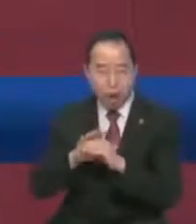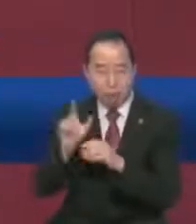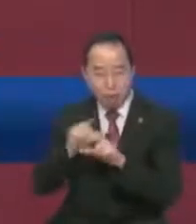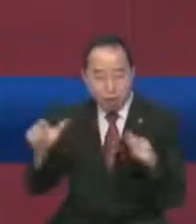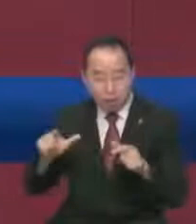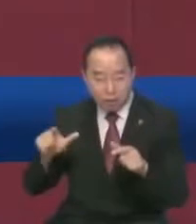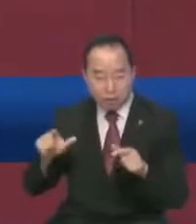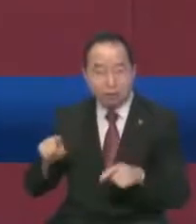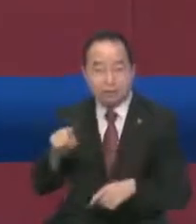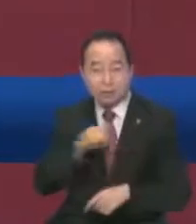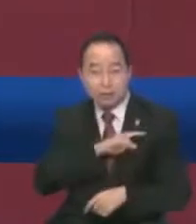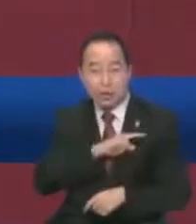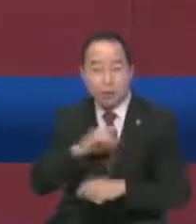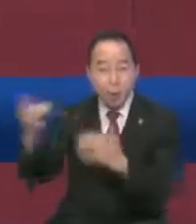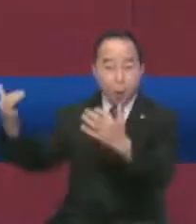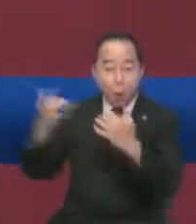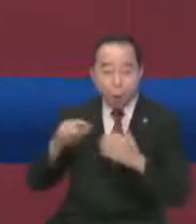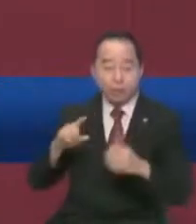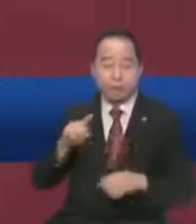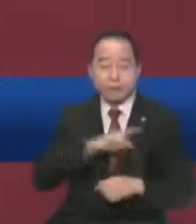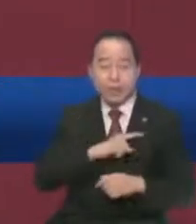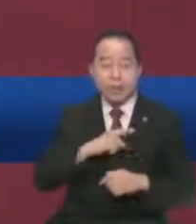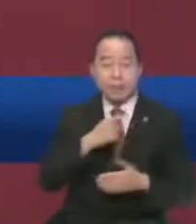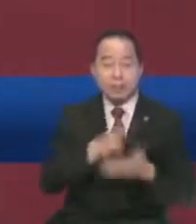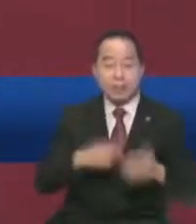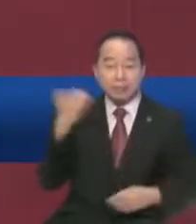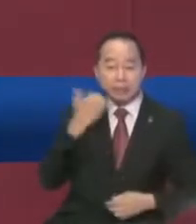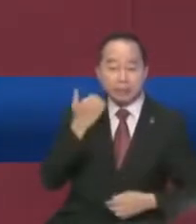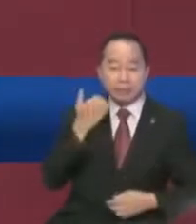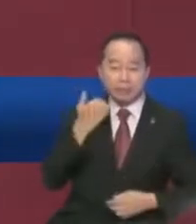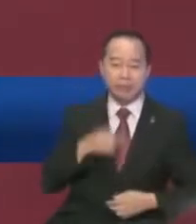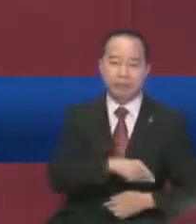재난의 고통은 약자에게 더 가혹합니다.